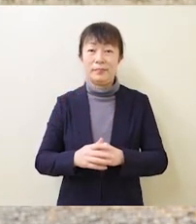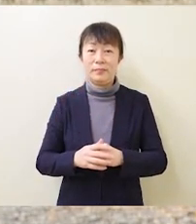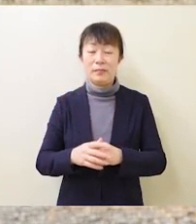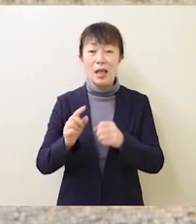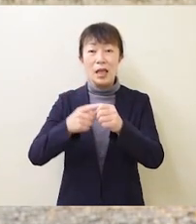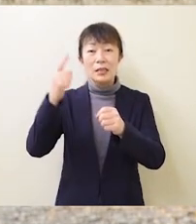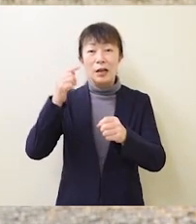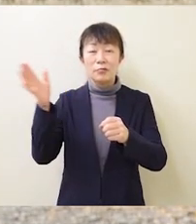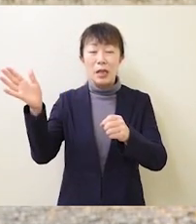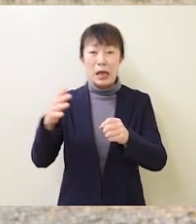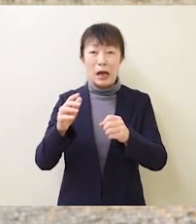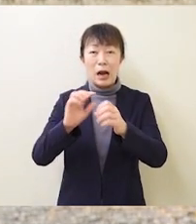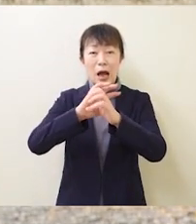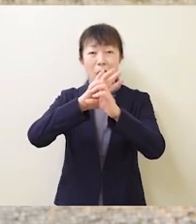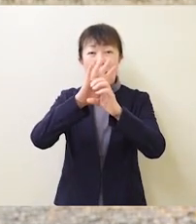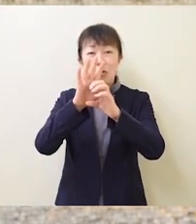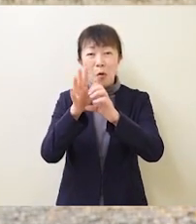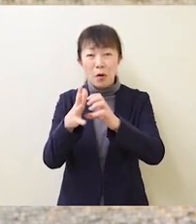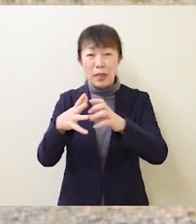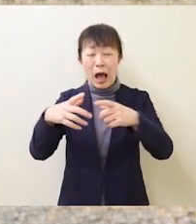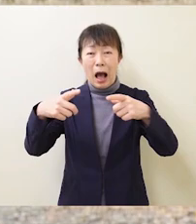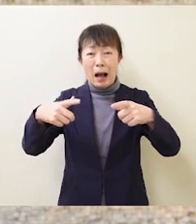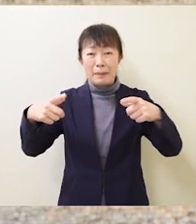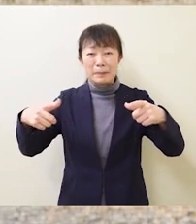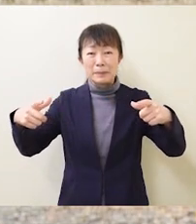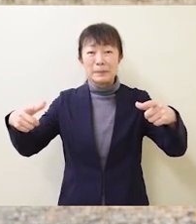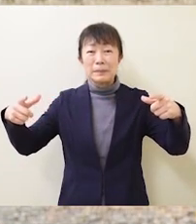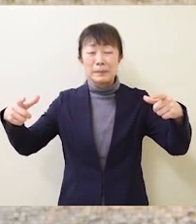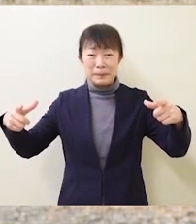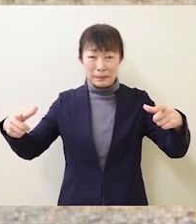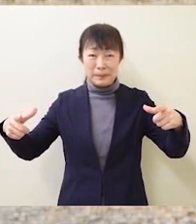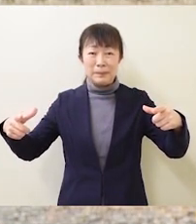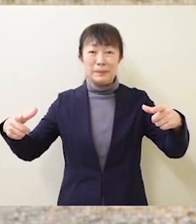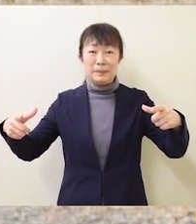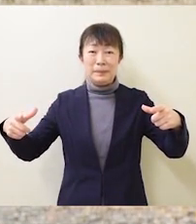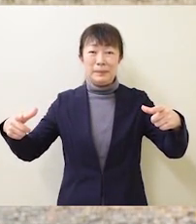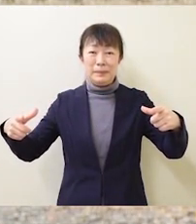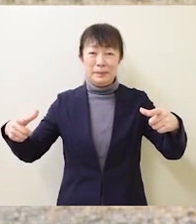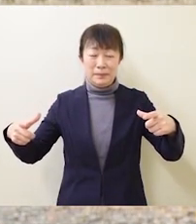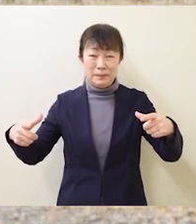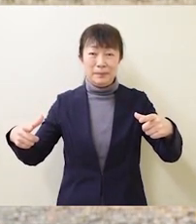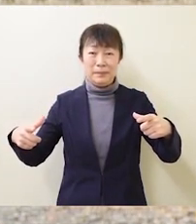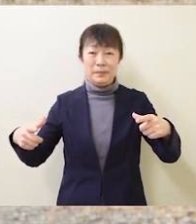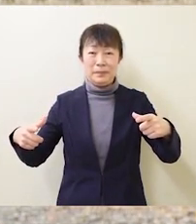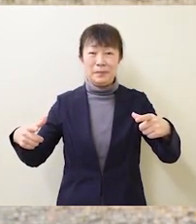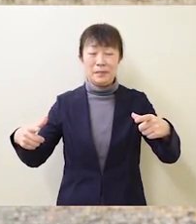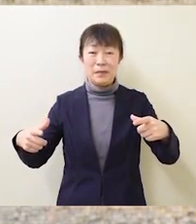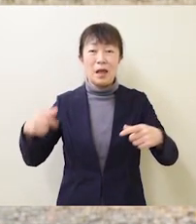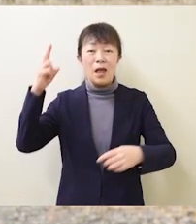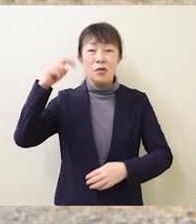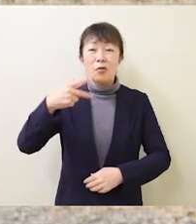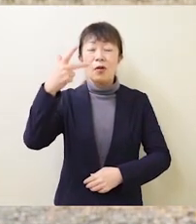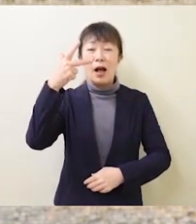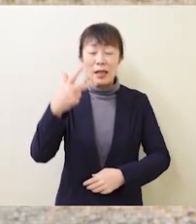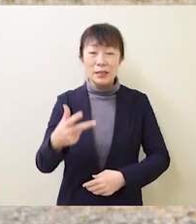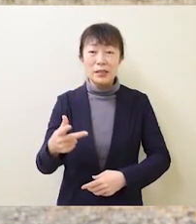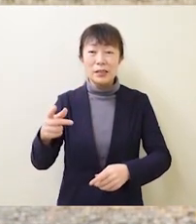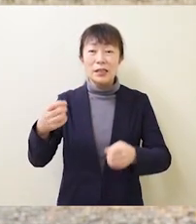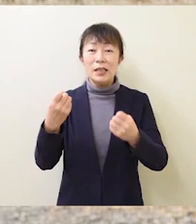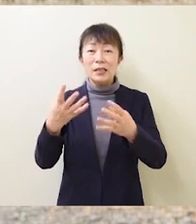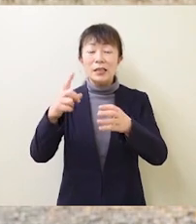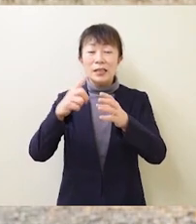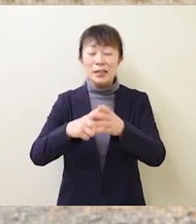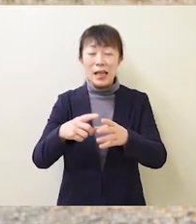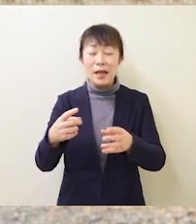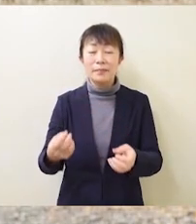昨年来の新型コロナウイルスの感染の急拡大に伴い、毎年恒例の横須賀市新年合